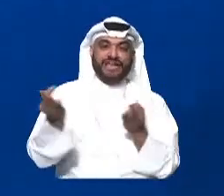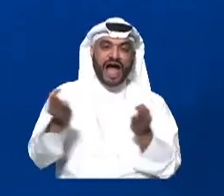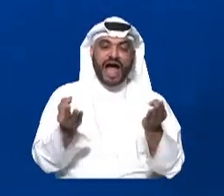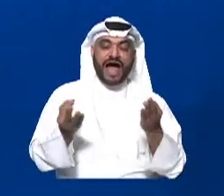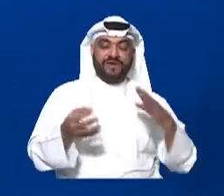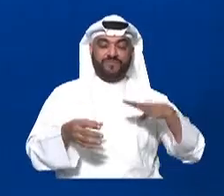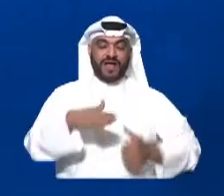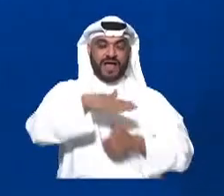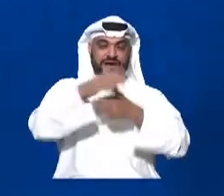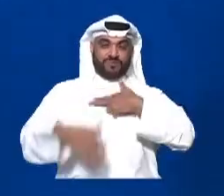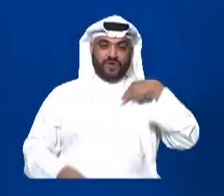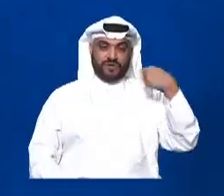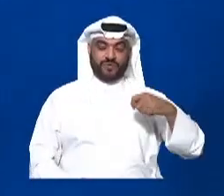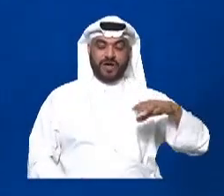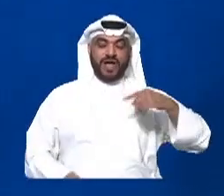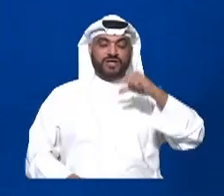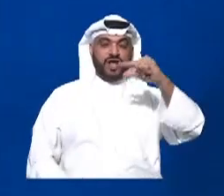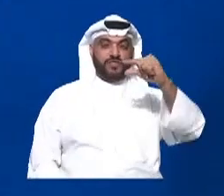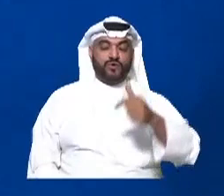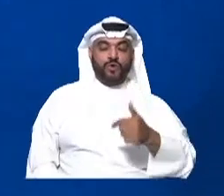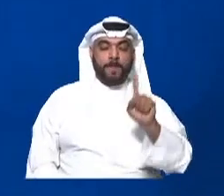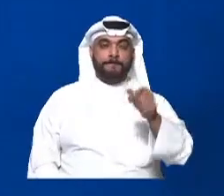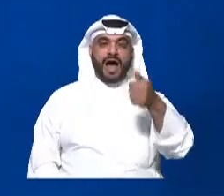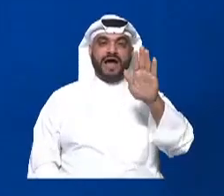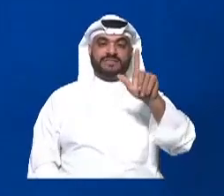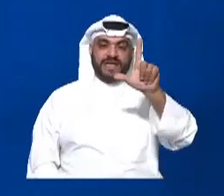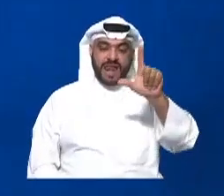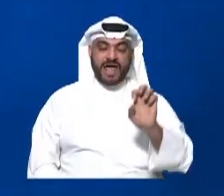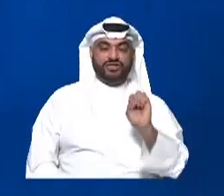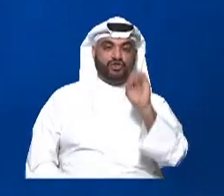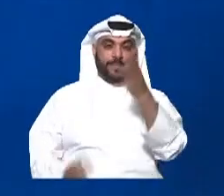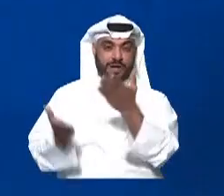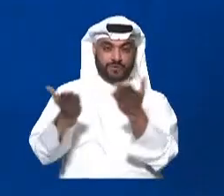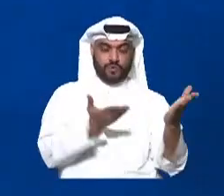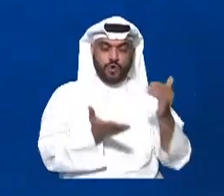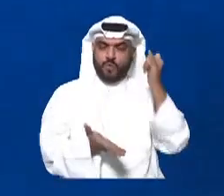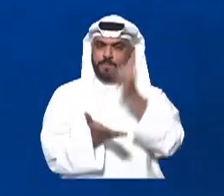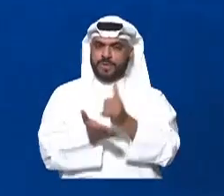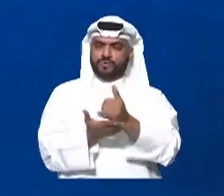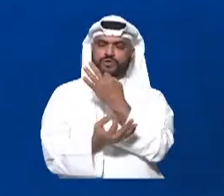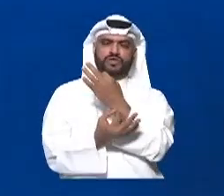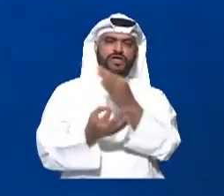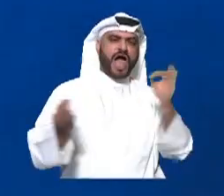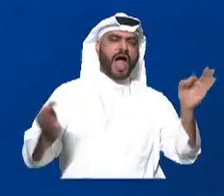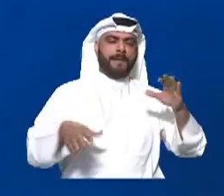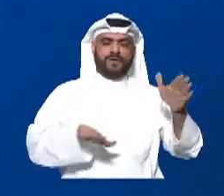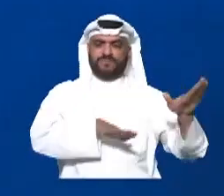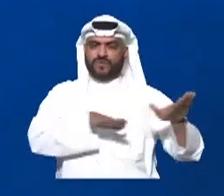مجلس الوزراء الشيخ الدكتور باسل حمود الصباح، وكبار المسؤولين في ديوان سمو ولي العهد.